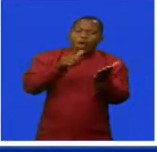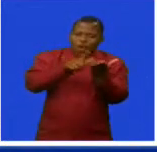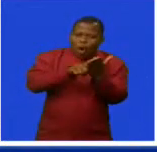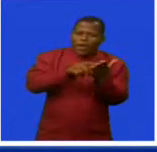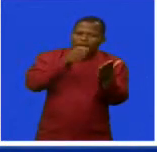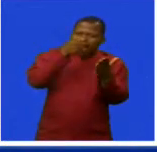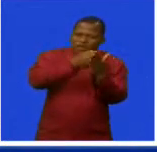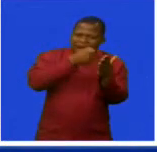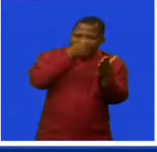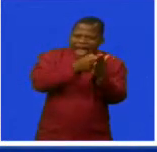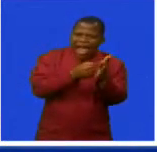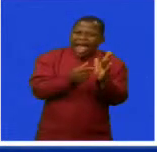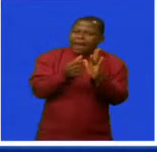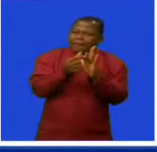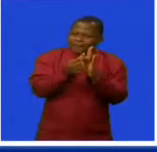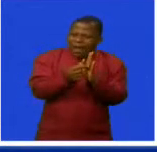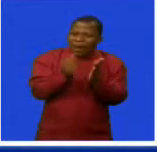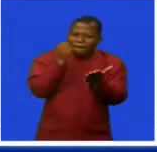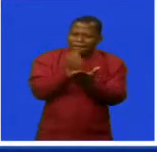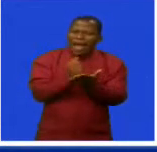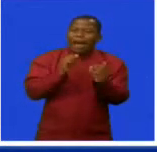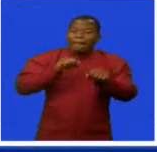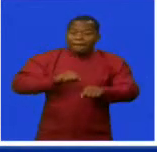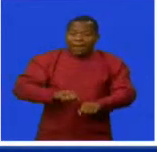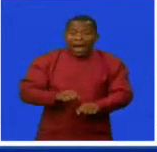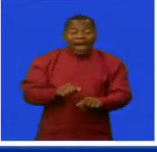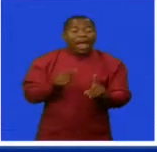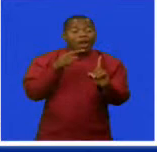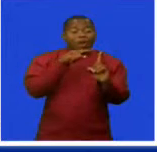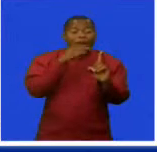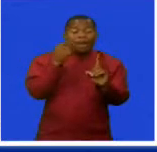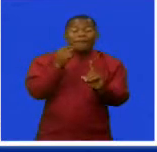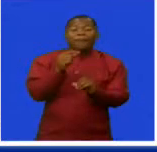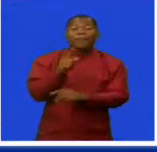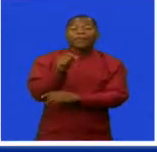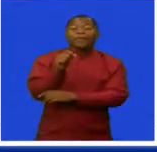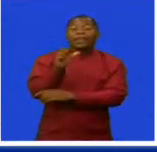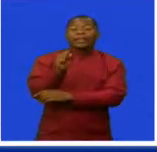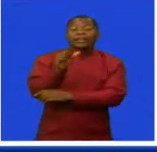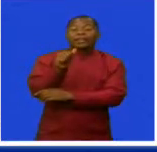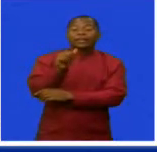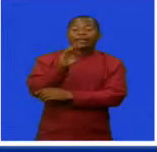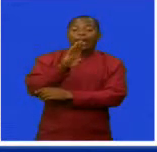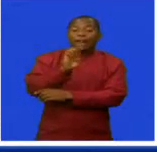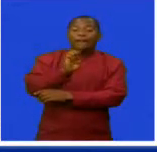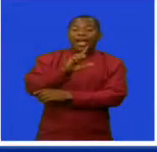zanele Thabete kumfundza sikolo weTindzathele ehotela leHappy Valley eZulwini.